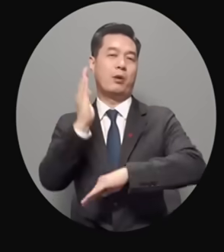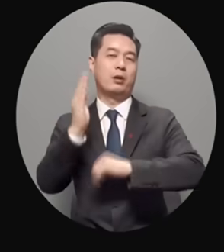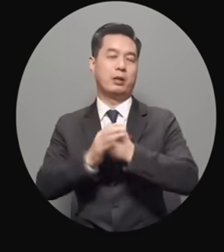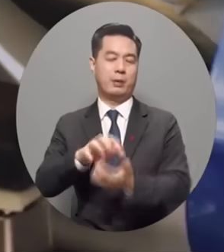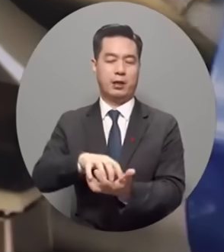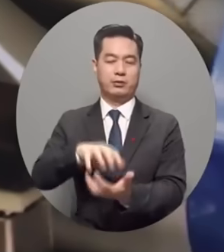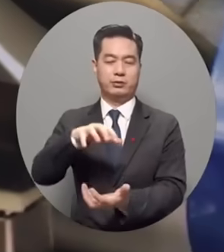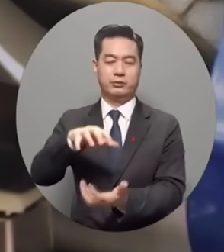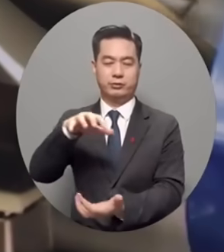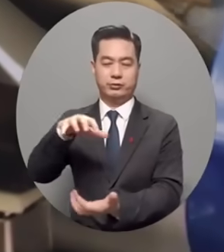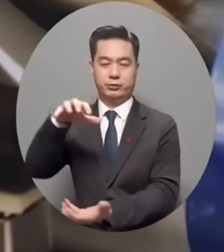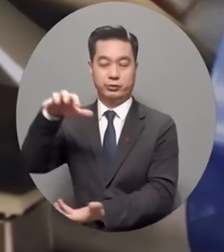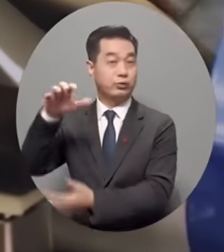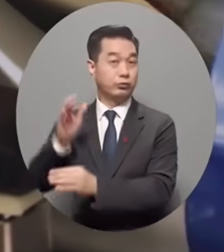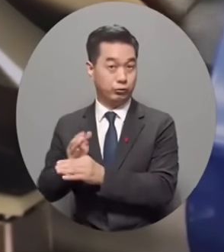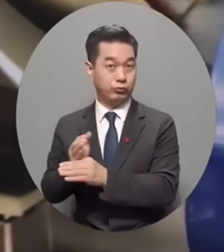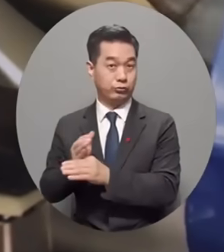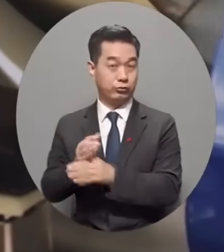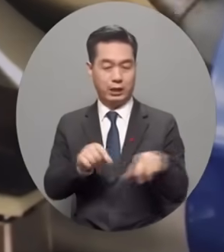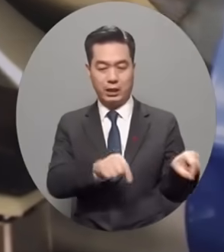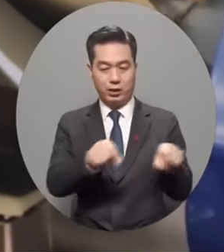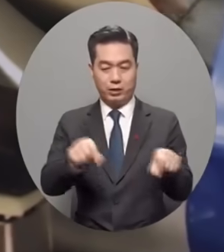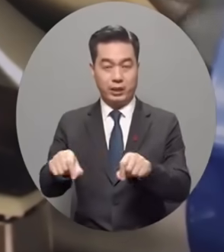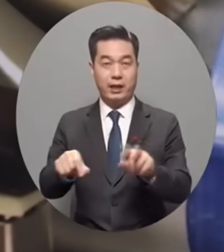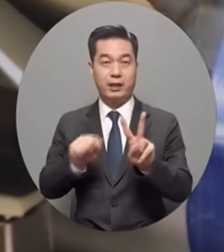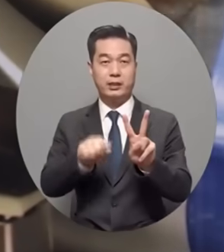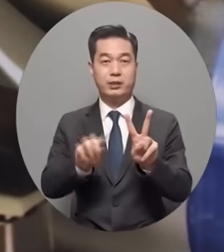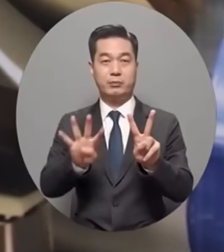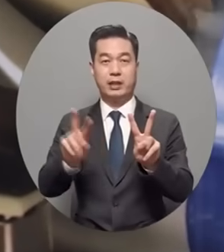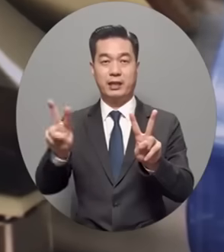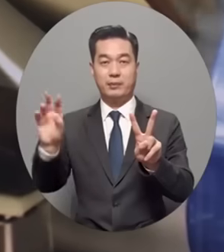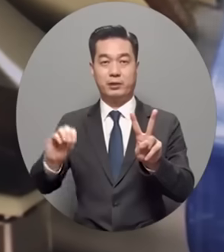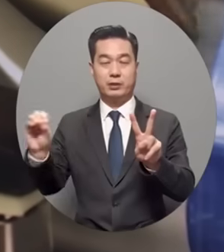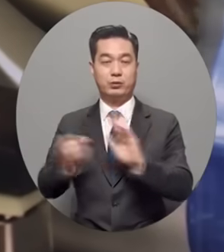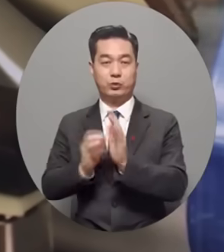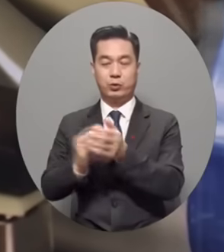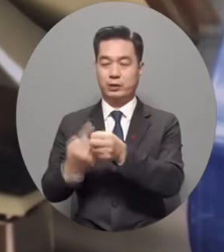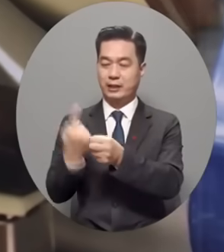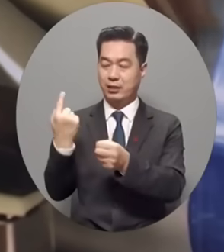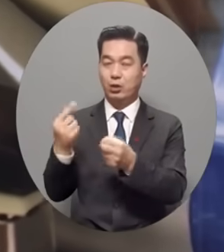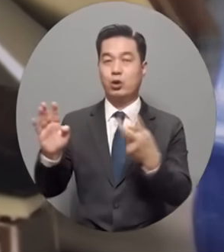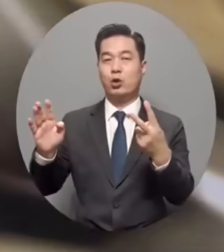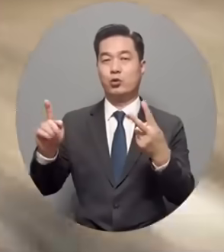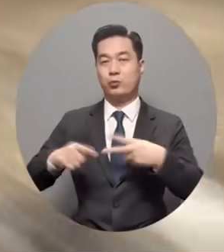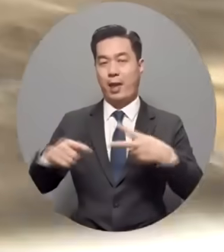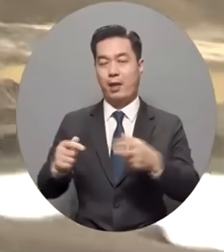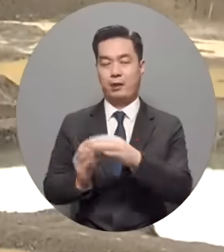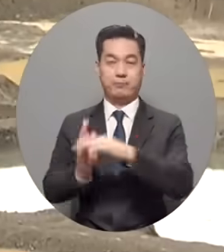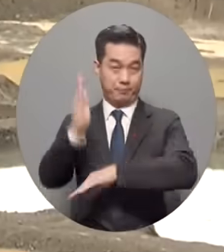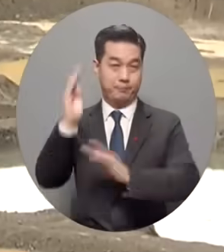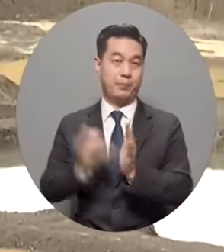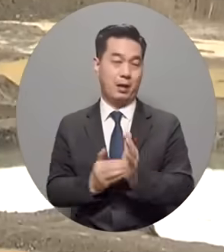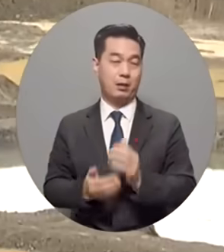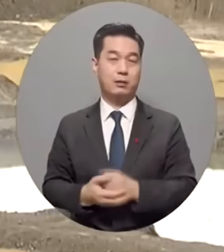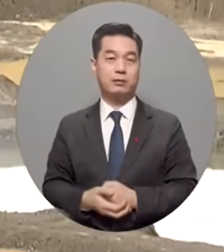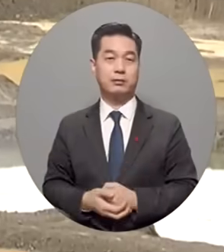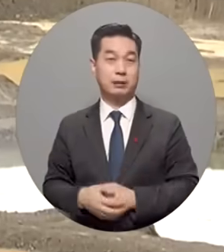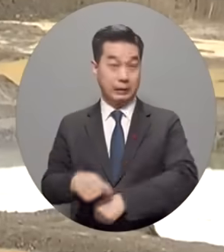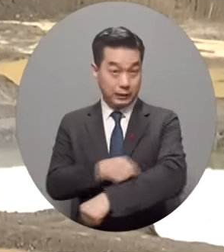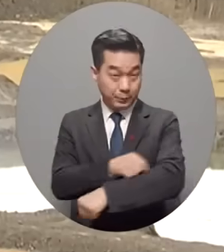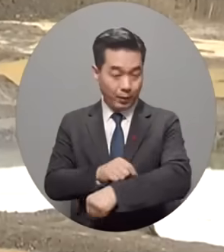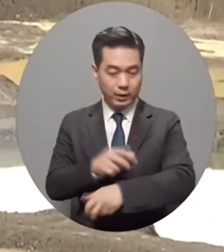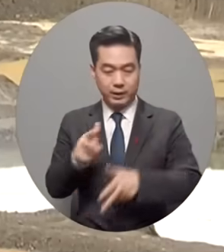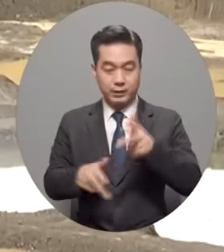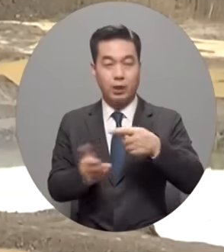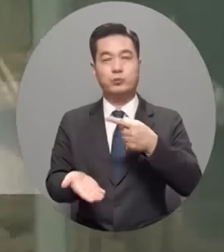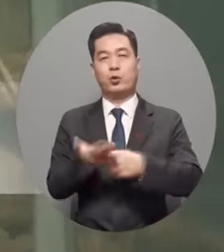이어가고 있습니다. 연체율도 2.42%로 지난해의 2배 넘게 급등했습니다. 특히 사업 초기 토지